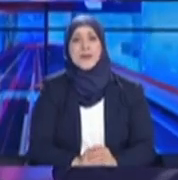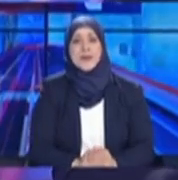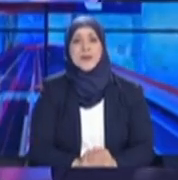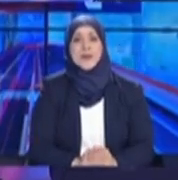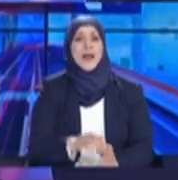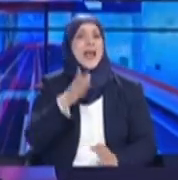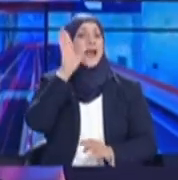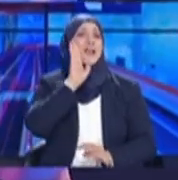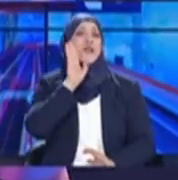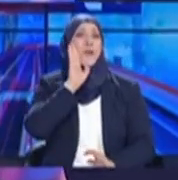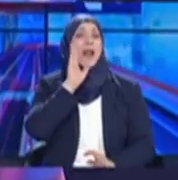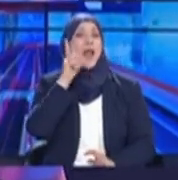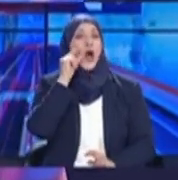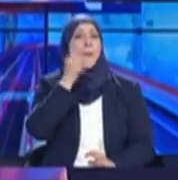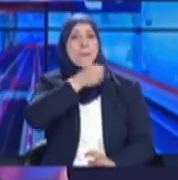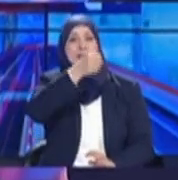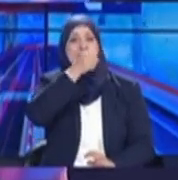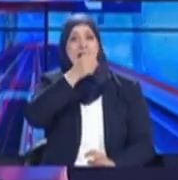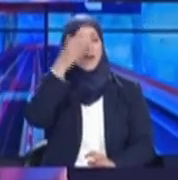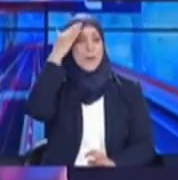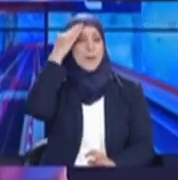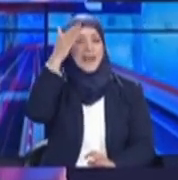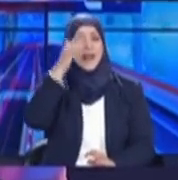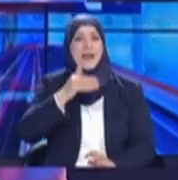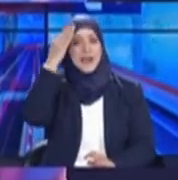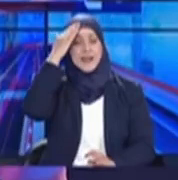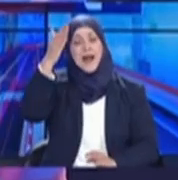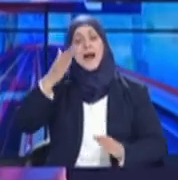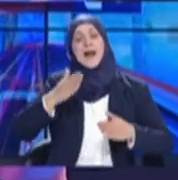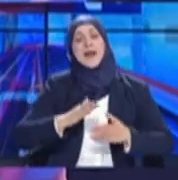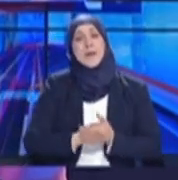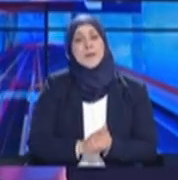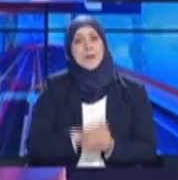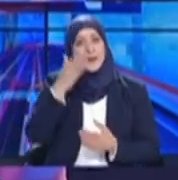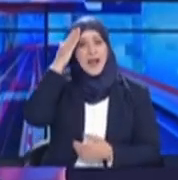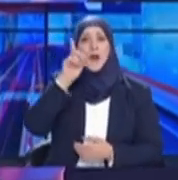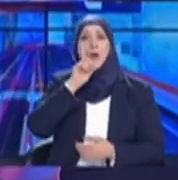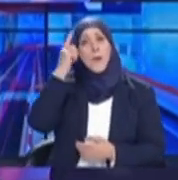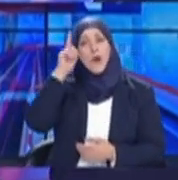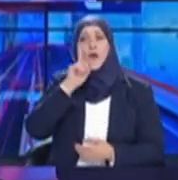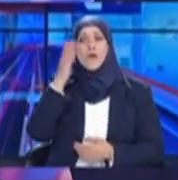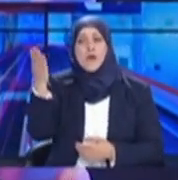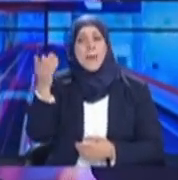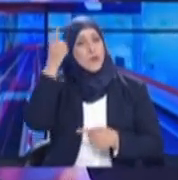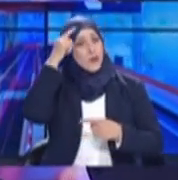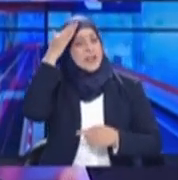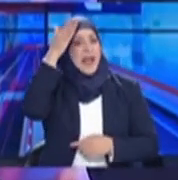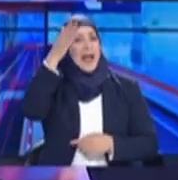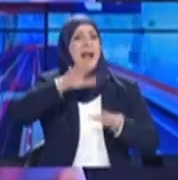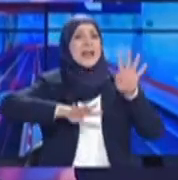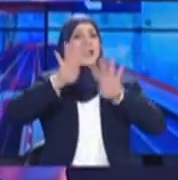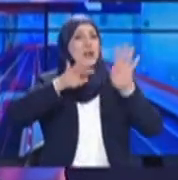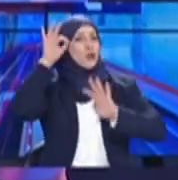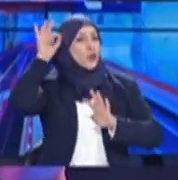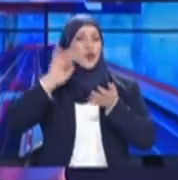بس كنت تسمعني مساء الخير مساء النور الهام تحيه مساء النور الهام تحيه لكم مشاهدينا الكرام نحن